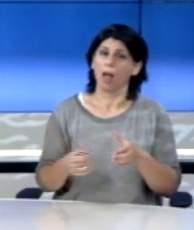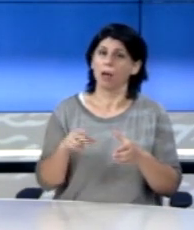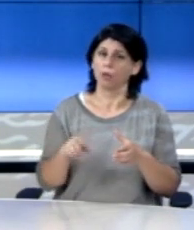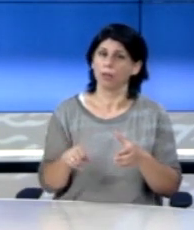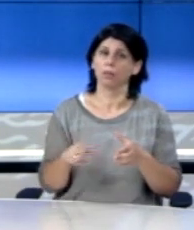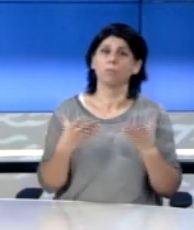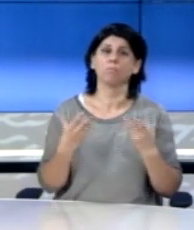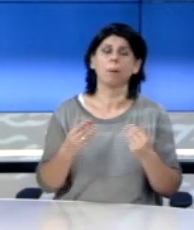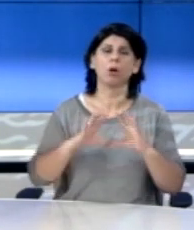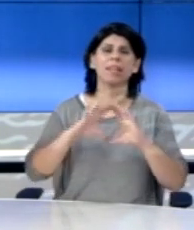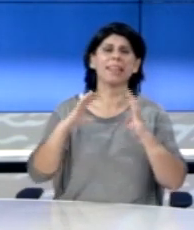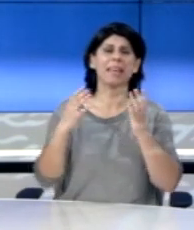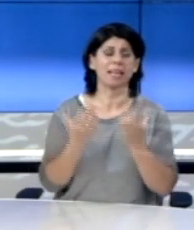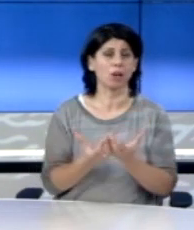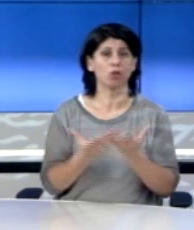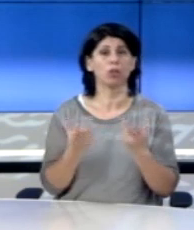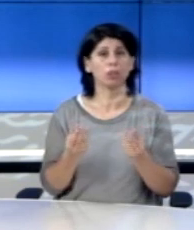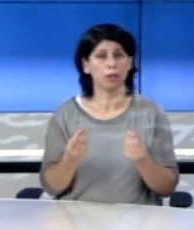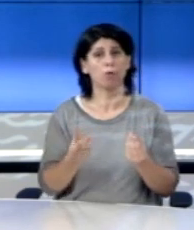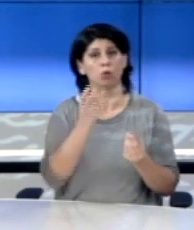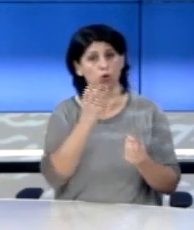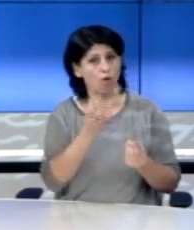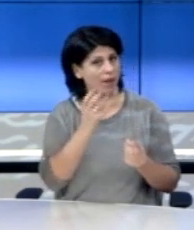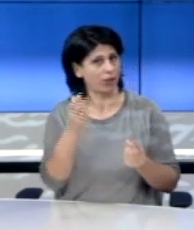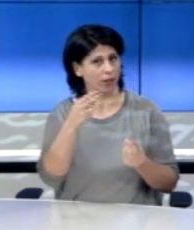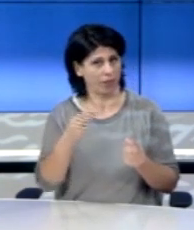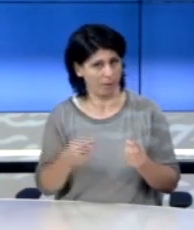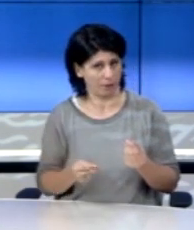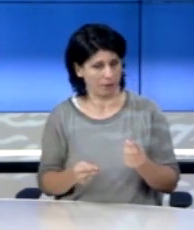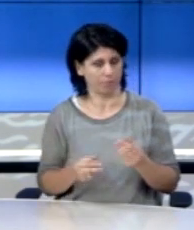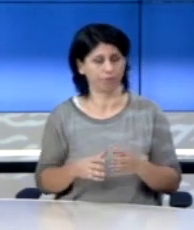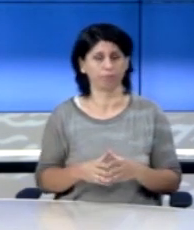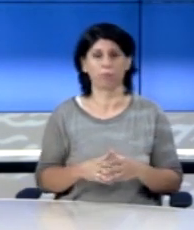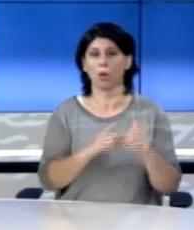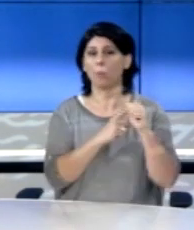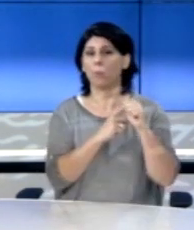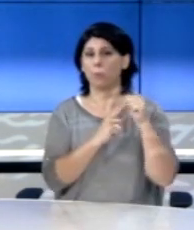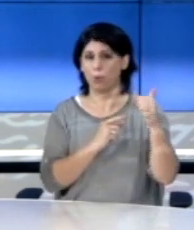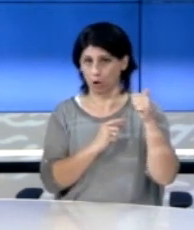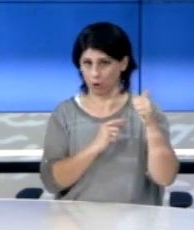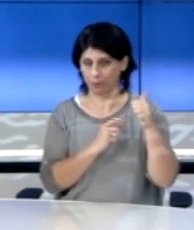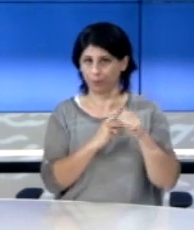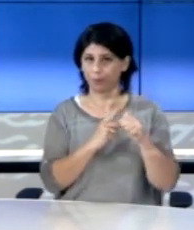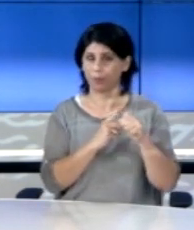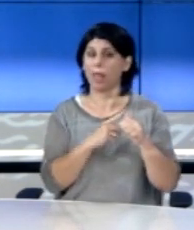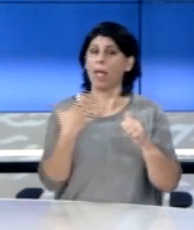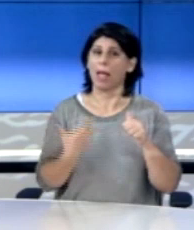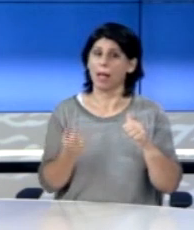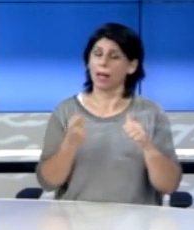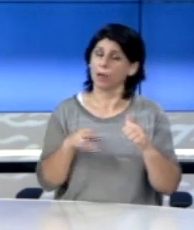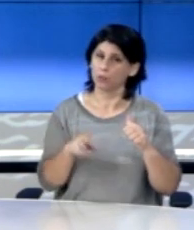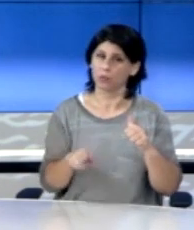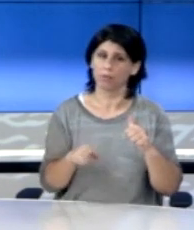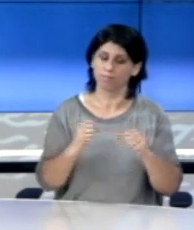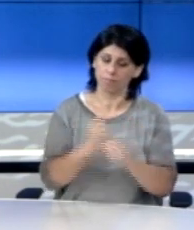κάνουν με πολύ γενικότερα και πολύ σοβαρότερα ζητήματα. Πρώτον, έχουν να κάνουν με την